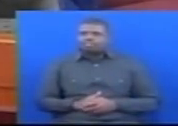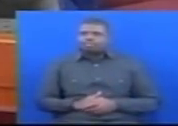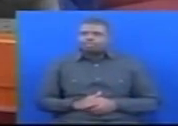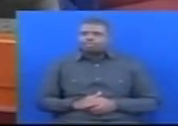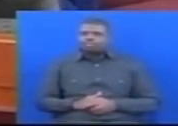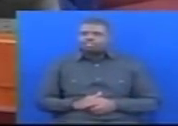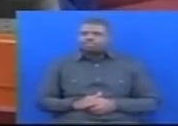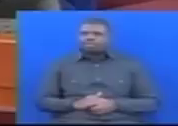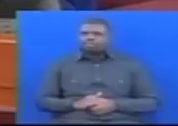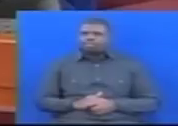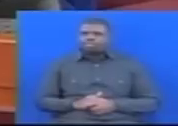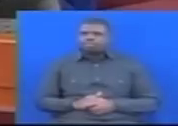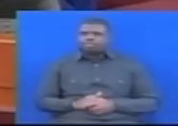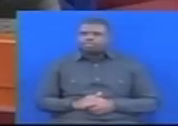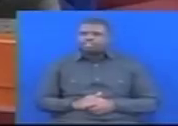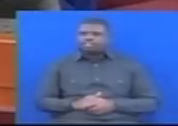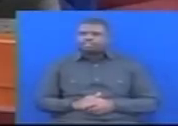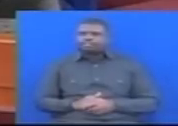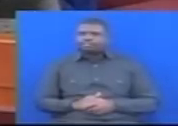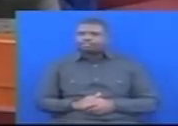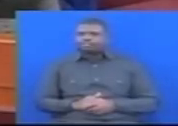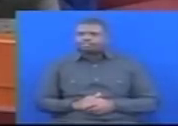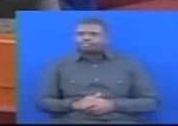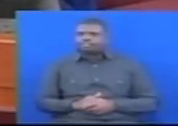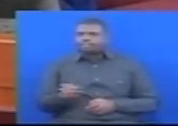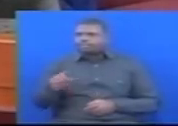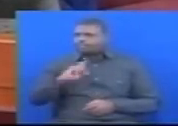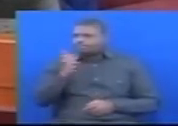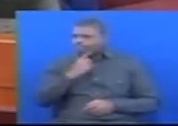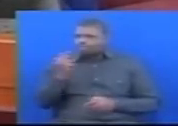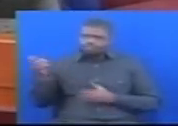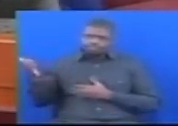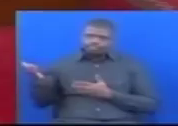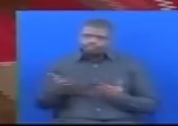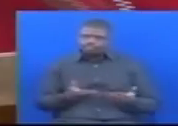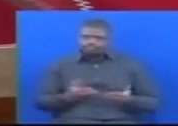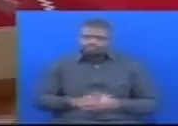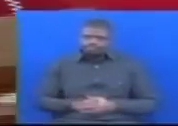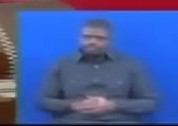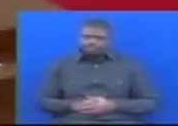Majibu ya swali hilo Mheshimiwa Naibu Waziri Engineer Stella Manyanya tafadhali.